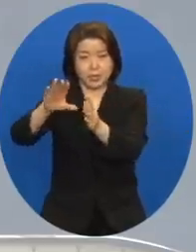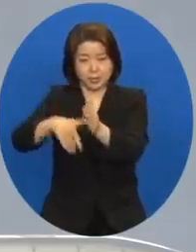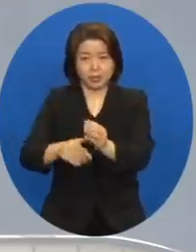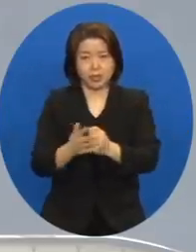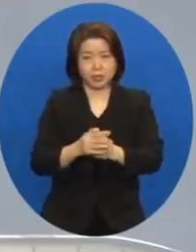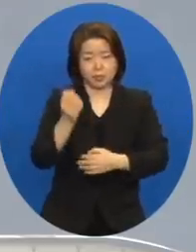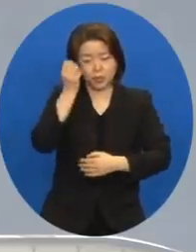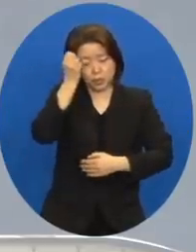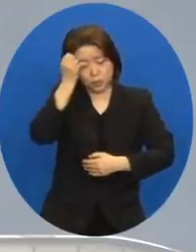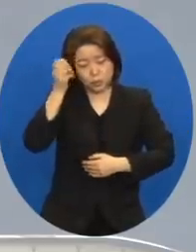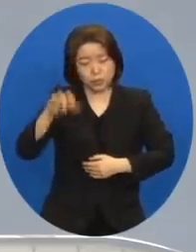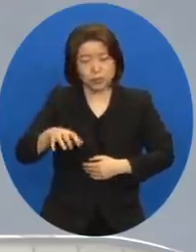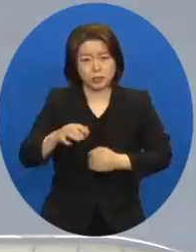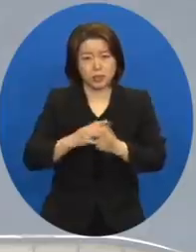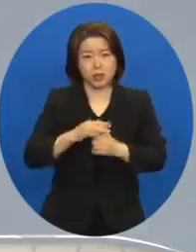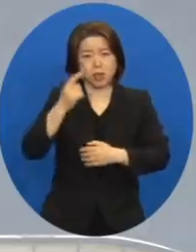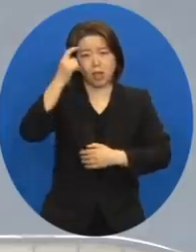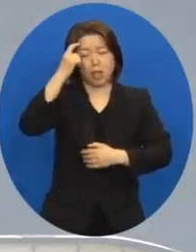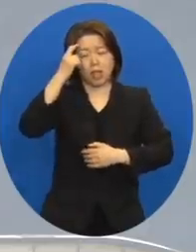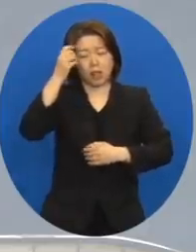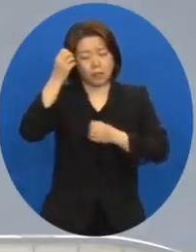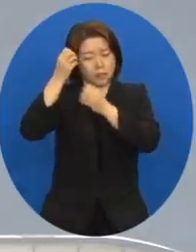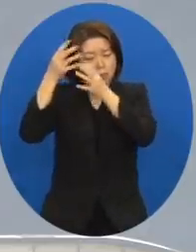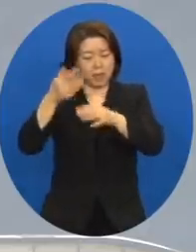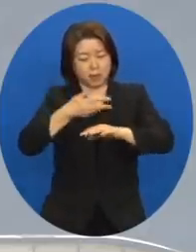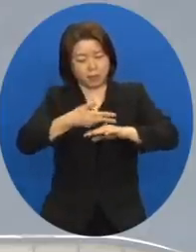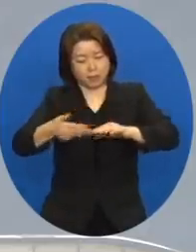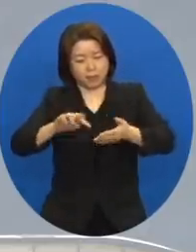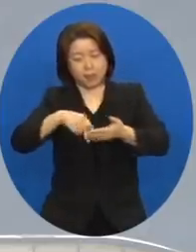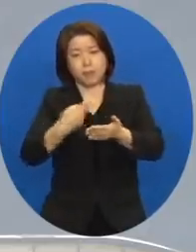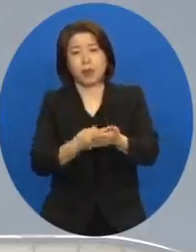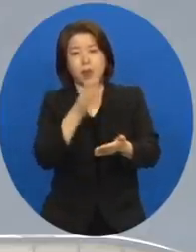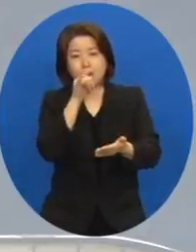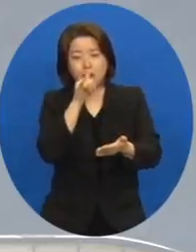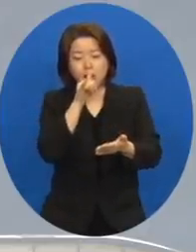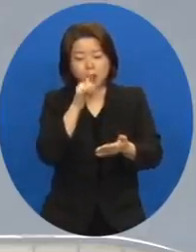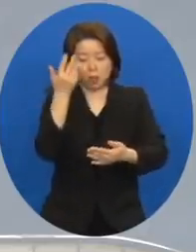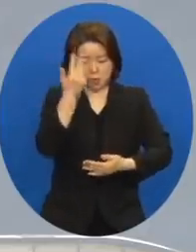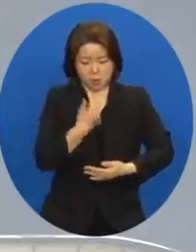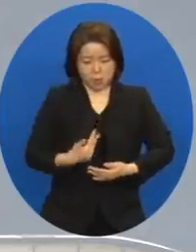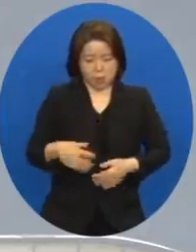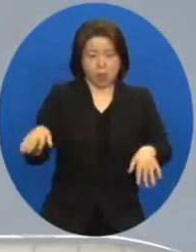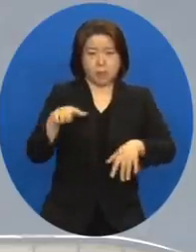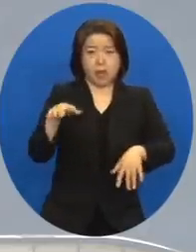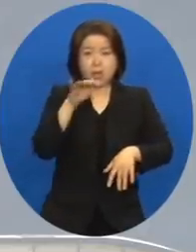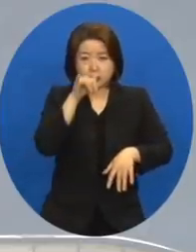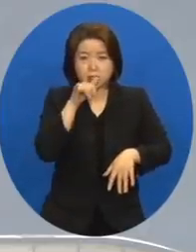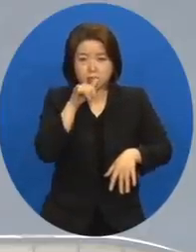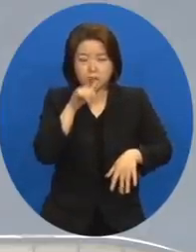그만 뇌출혈로 쓰러져 써스 그리고 온몸에 마비가 맞습니다